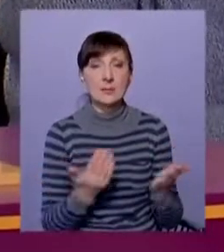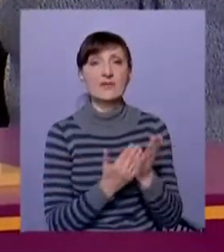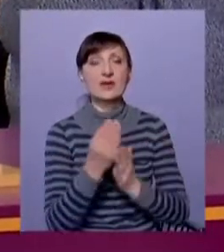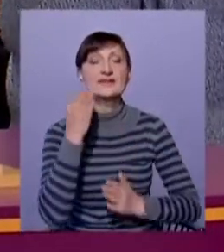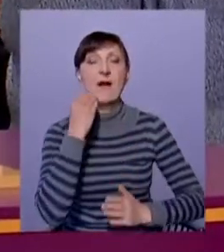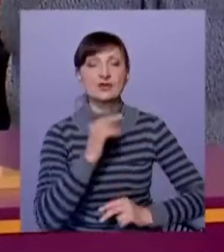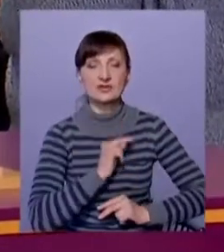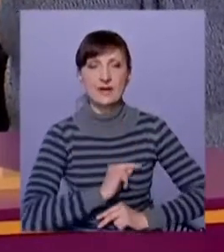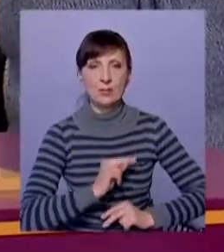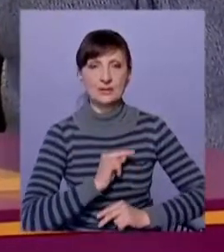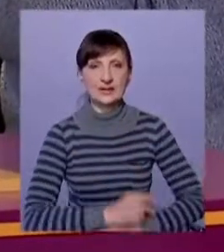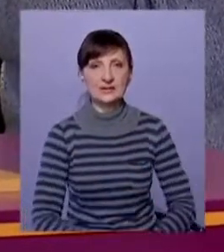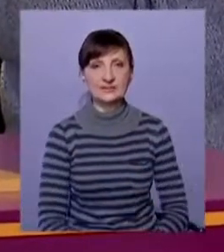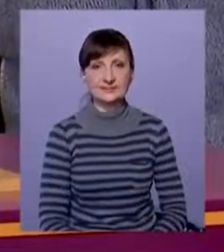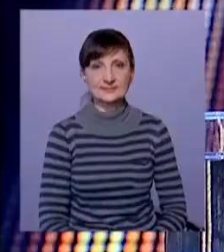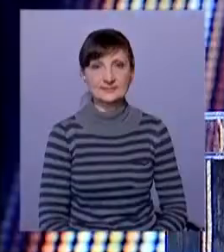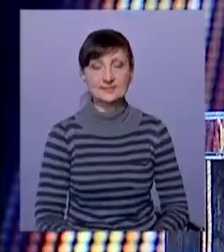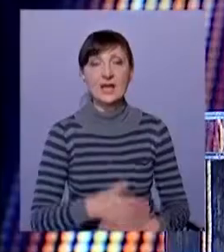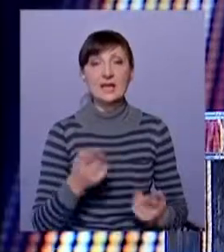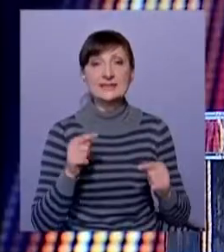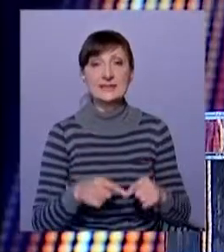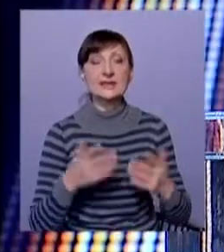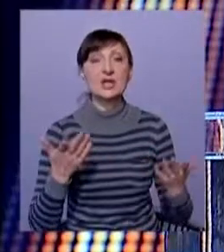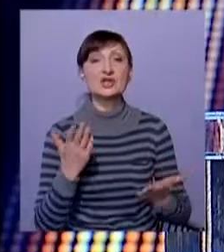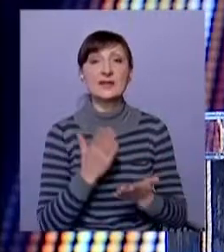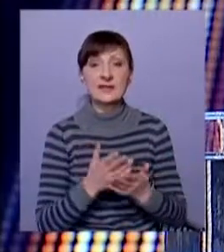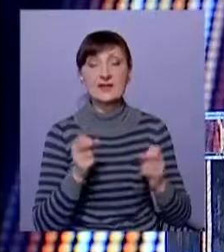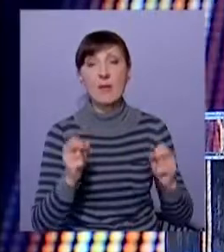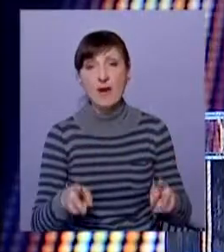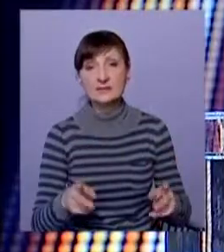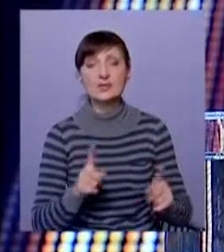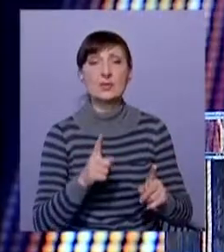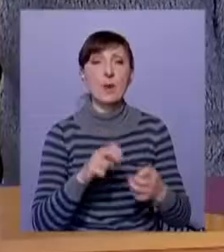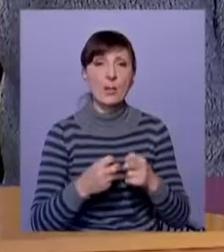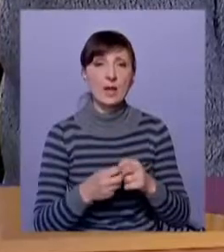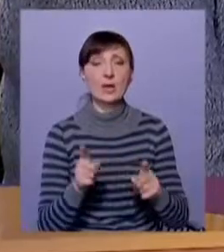качество работы. Вот. Ну, здесь, конечно, есть свои риски. В любом случае,